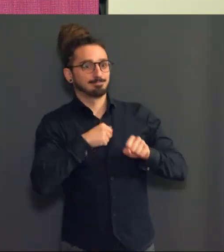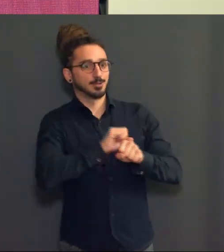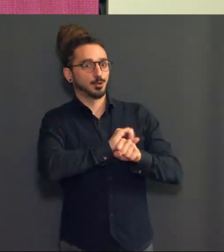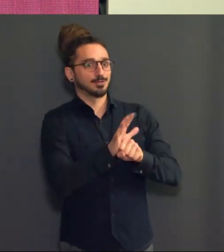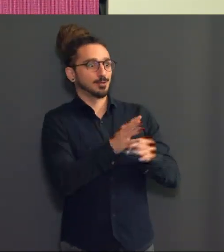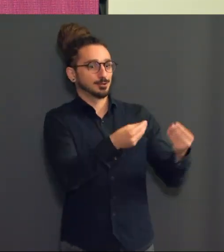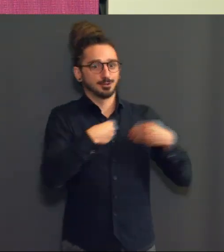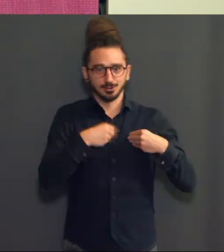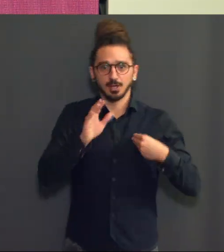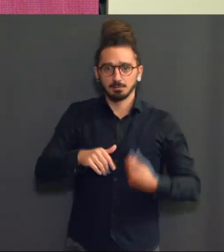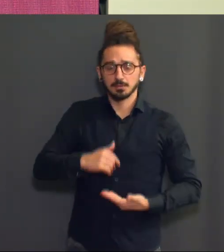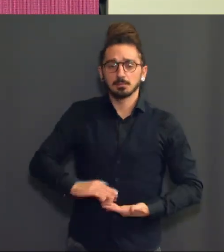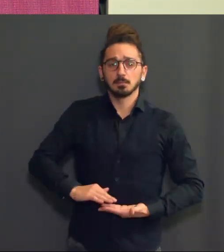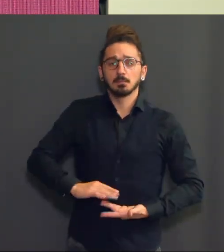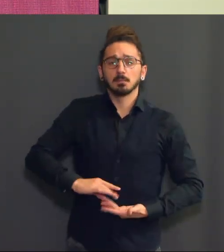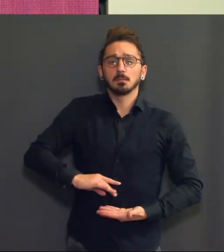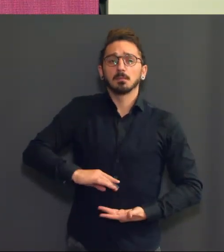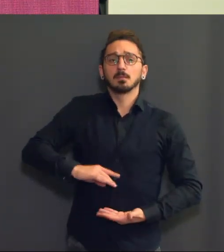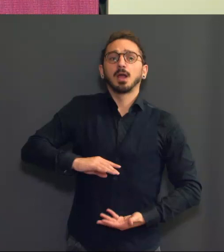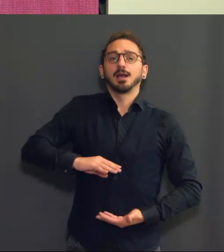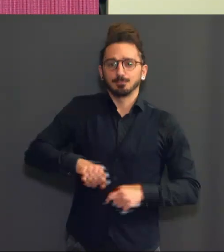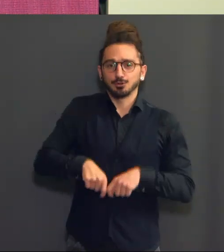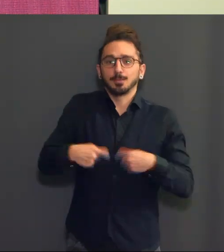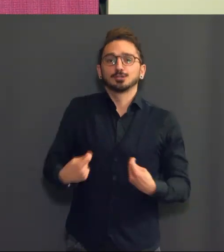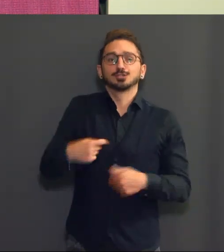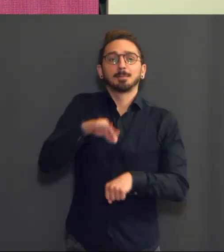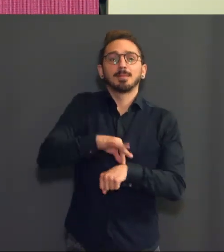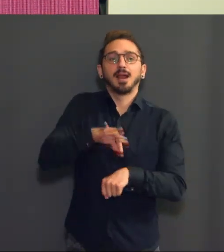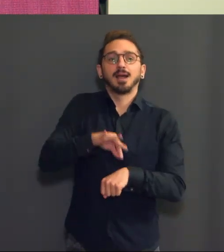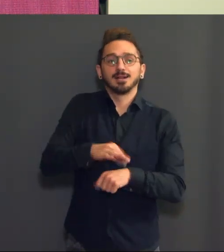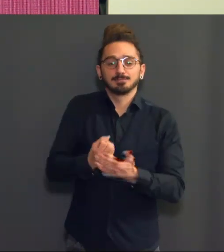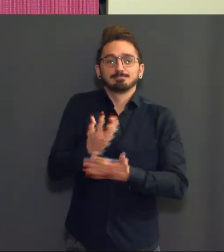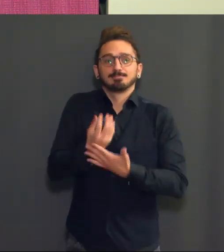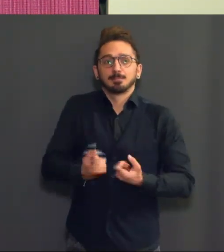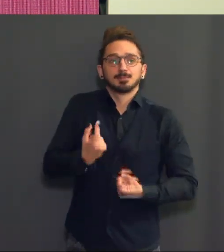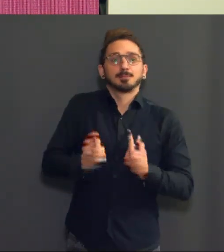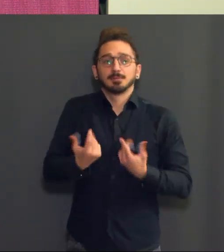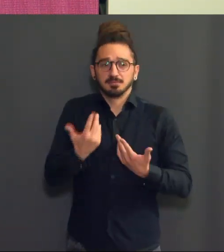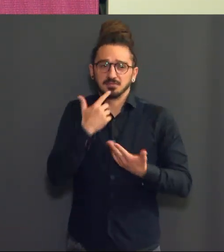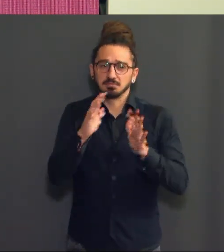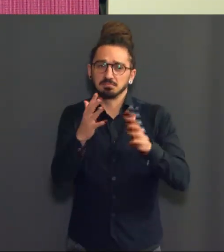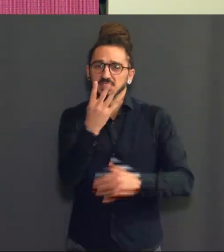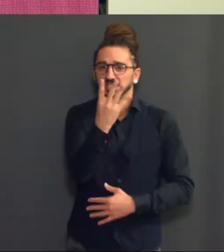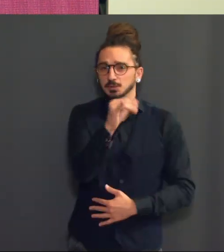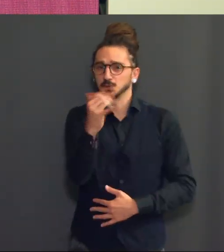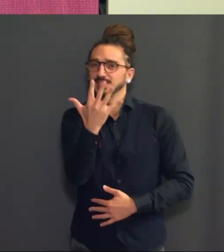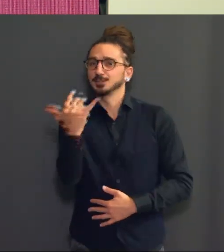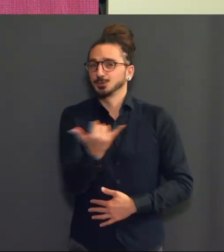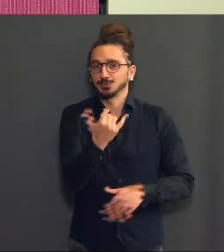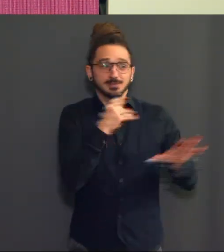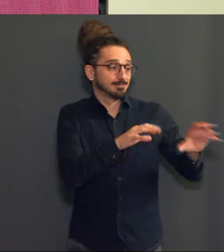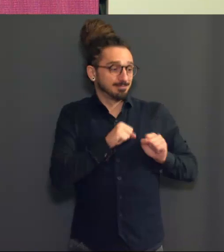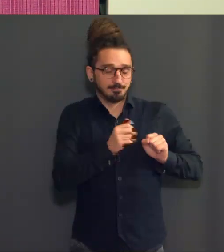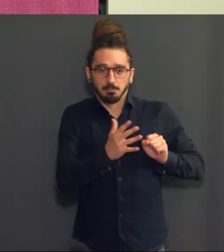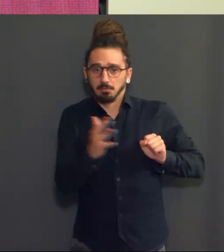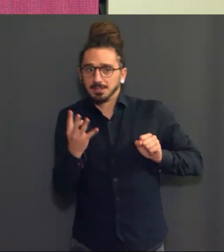faire tester leur contact à haut risque, mais ça met à peu près 4 à 5 jours là aussi. Et que très souvent, les personnes hésitent pendant 1